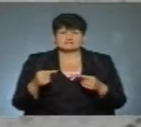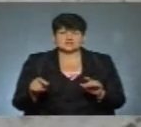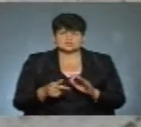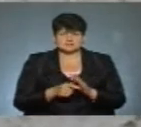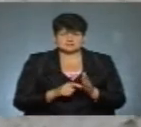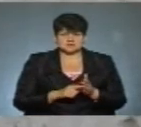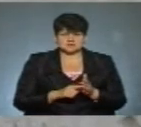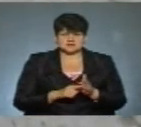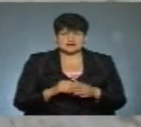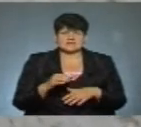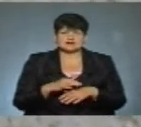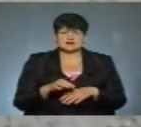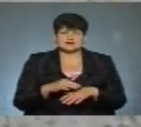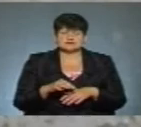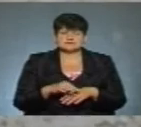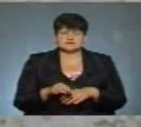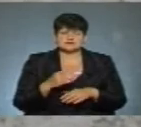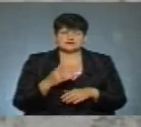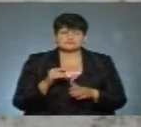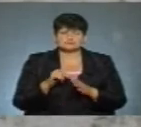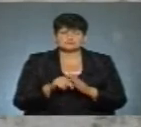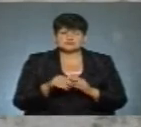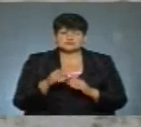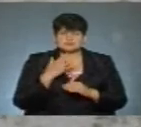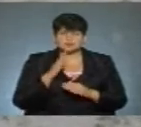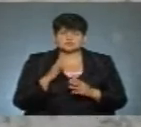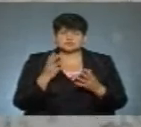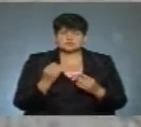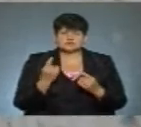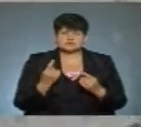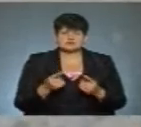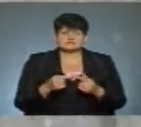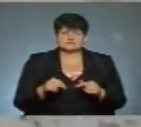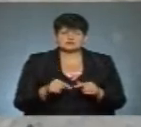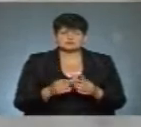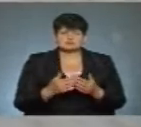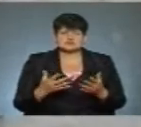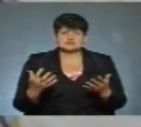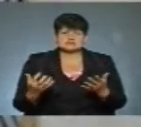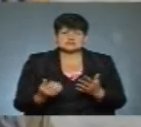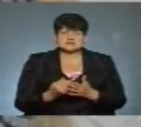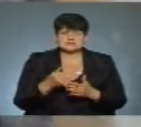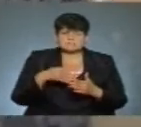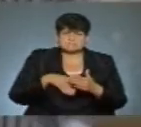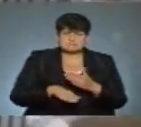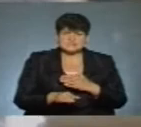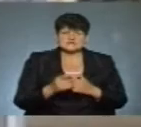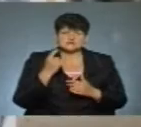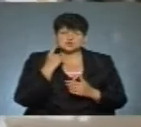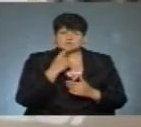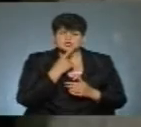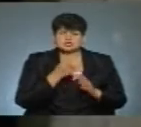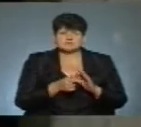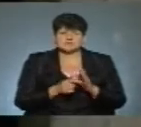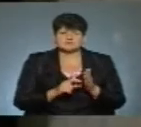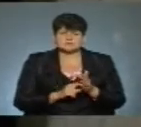приміщення. Катівня Народного комісаріату внутрішніх справ буде ще одним відділом музею. Її знайшли під стоматологічним кабінетом, розповів Василь